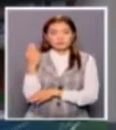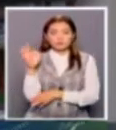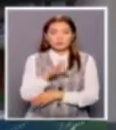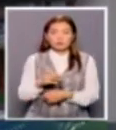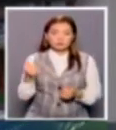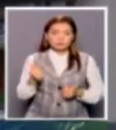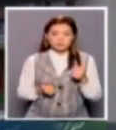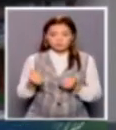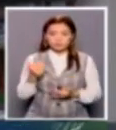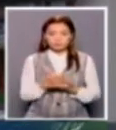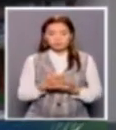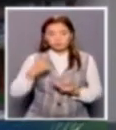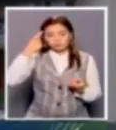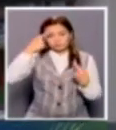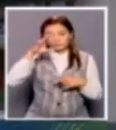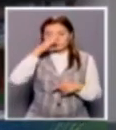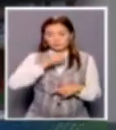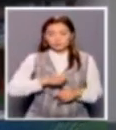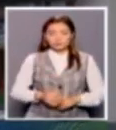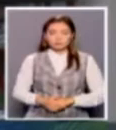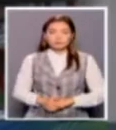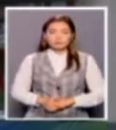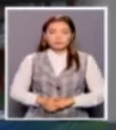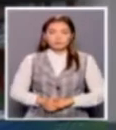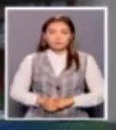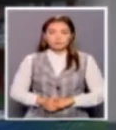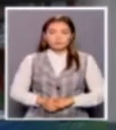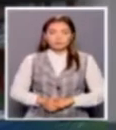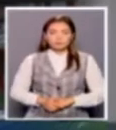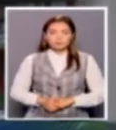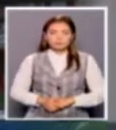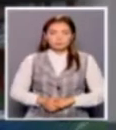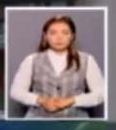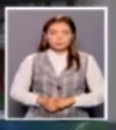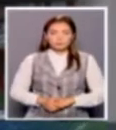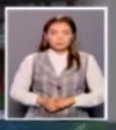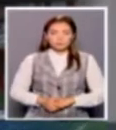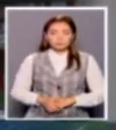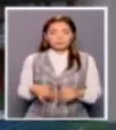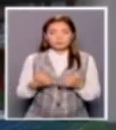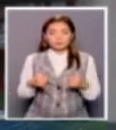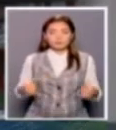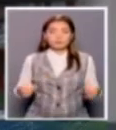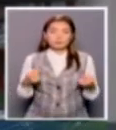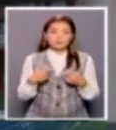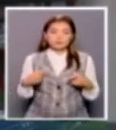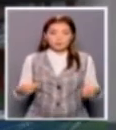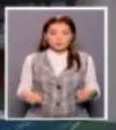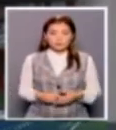жаңағы табиғат пен адам өмірін жаңа егіздеп суреттеу болса, Қадыр Жүсіп